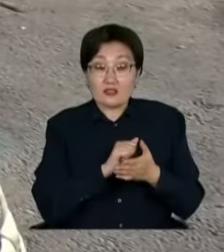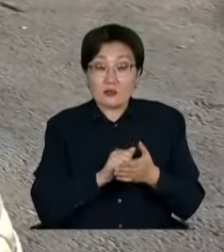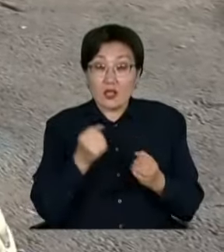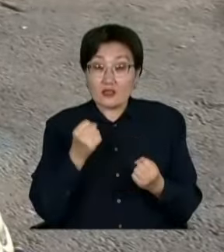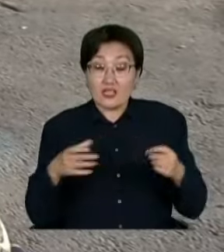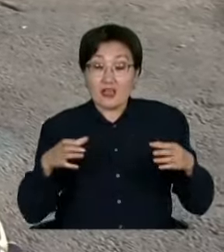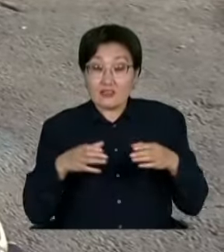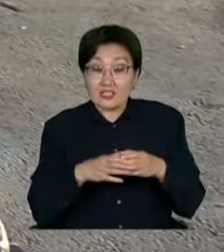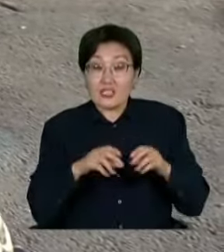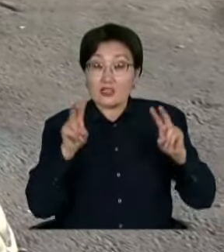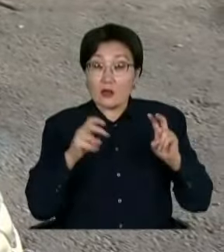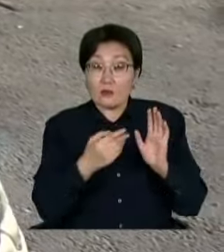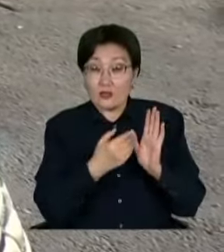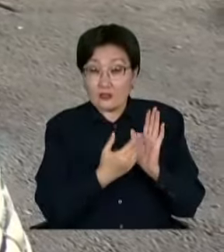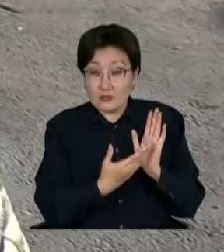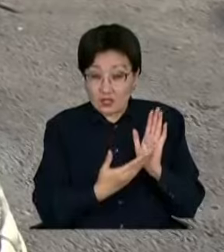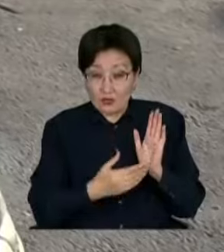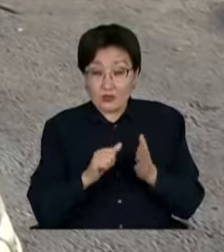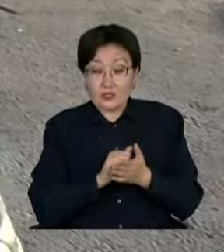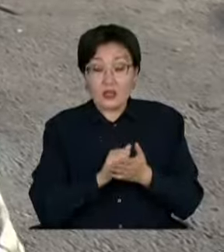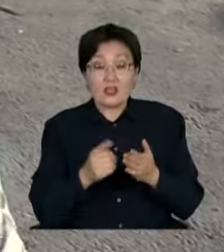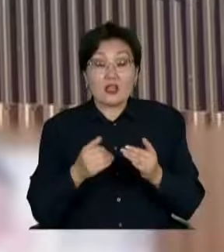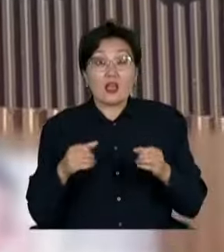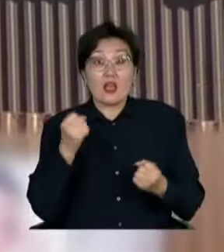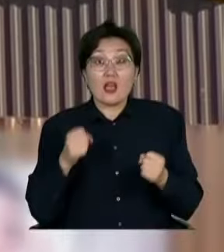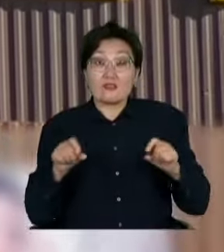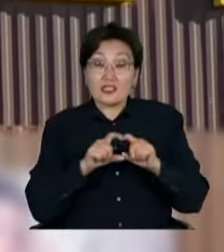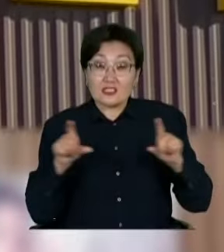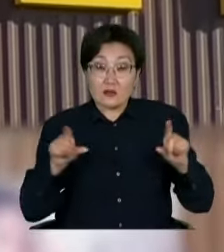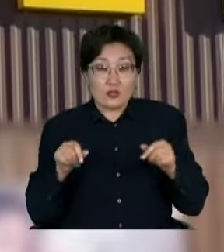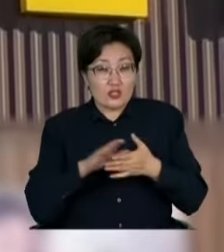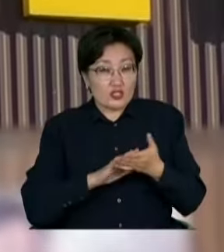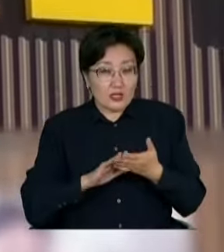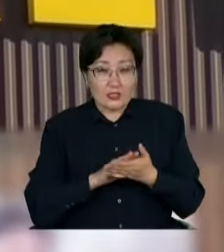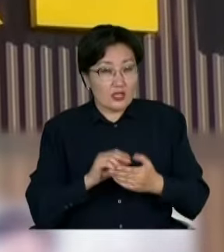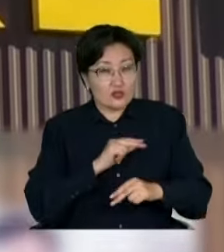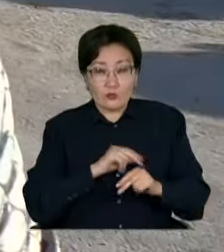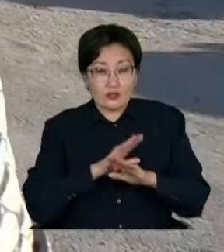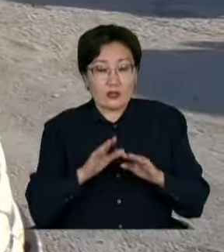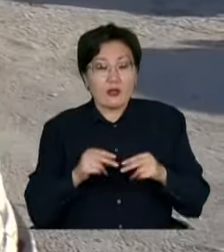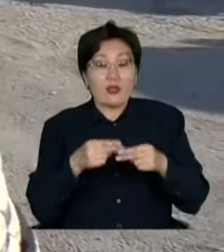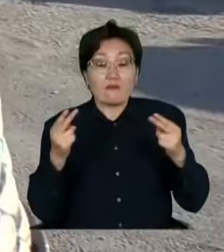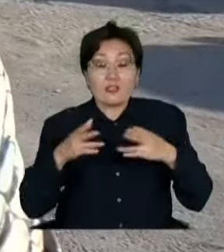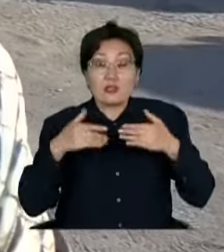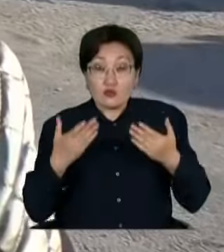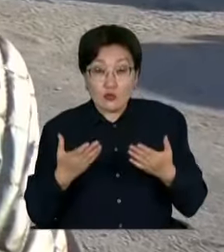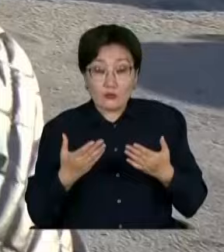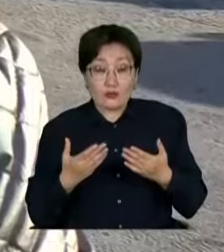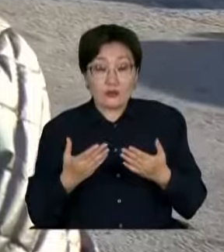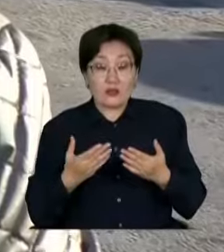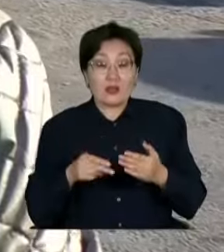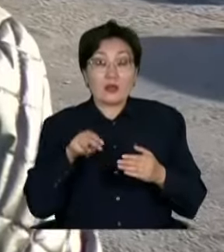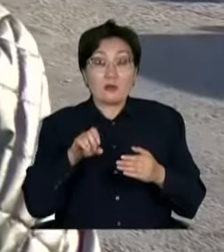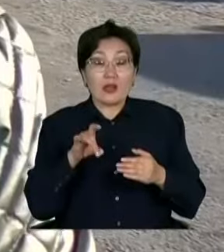автостанция болғанменен, бірақ автостанция ретінде іштесі жоқ. Енді вокзал жоқ болса да, как